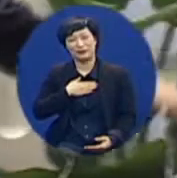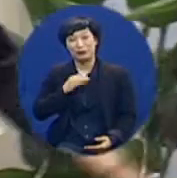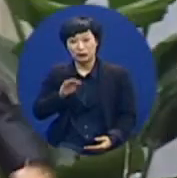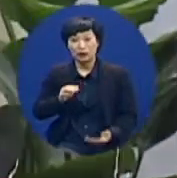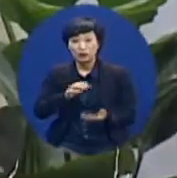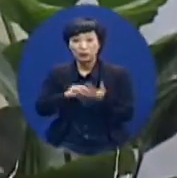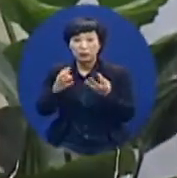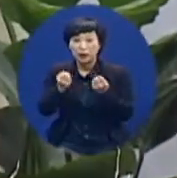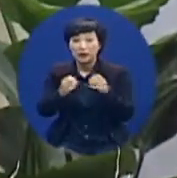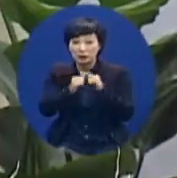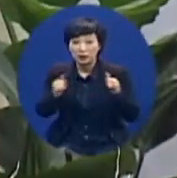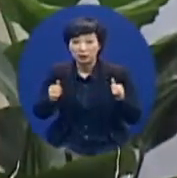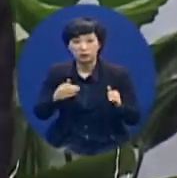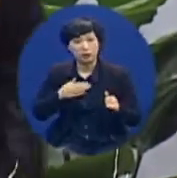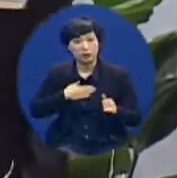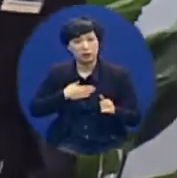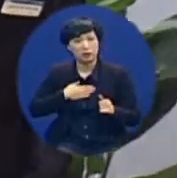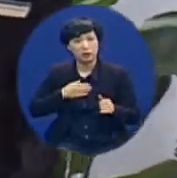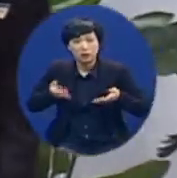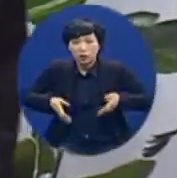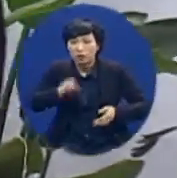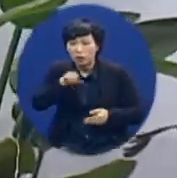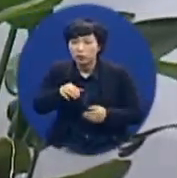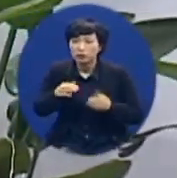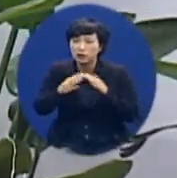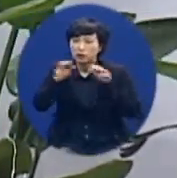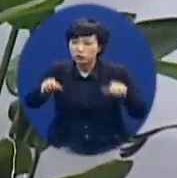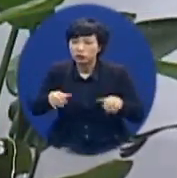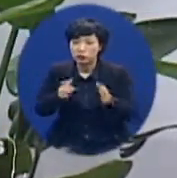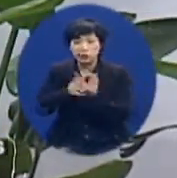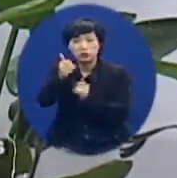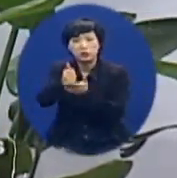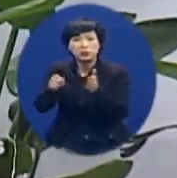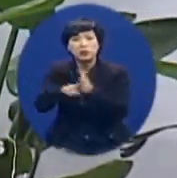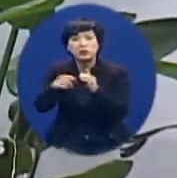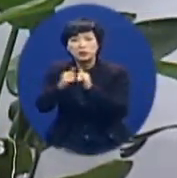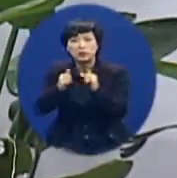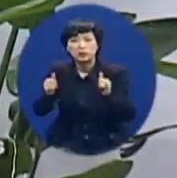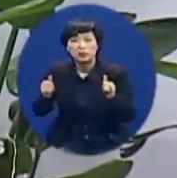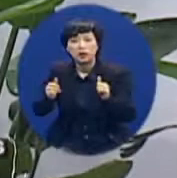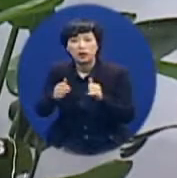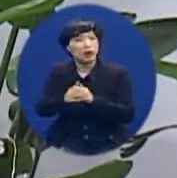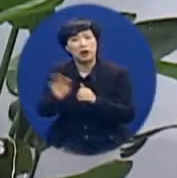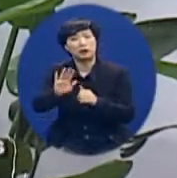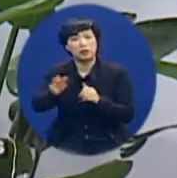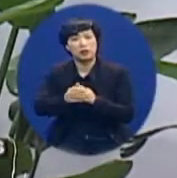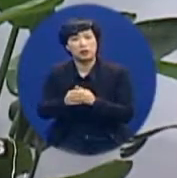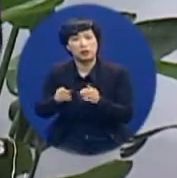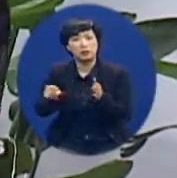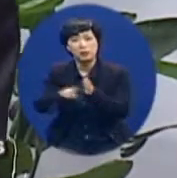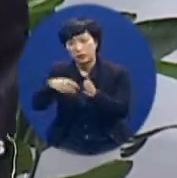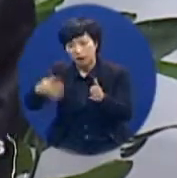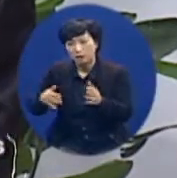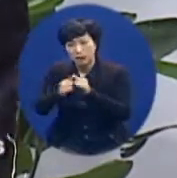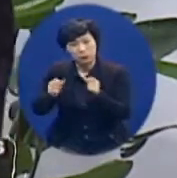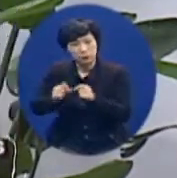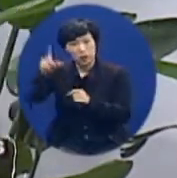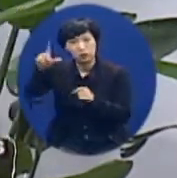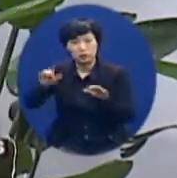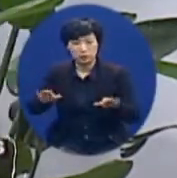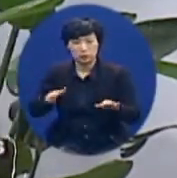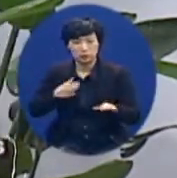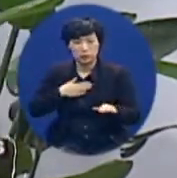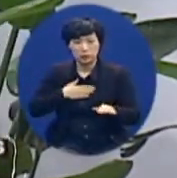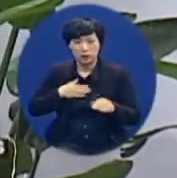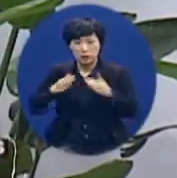사람들이 우리 동네 예수 안 믿는 사람들이 거의 다 기고 우리 동에서 예수 믿는 사람이